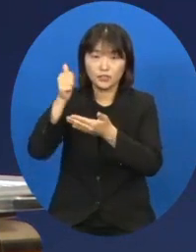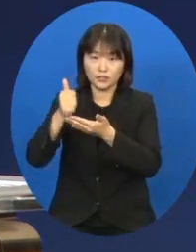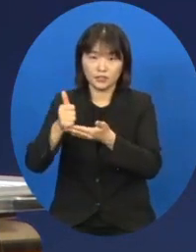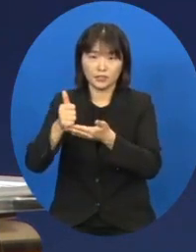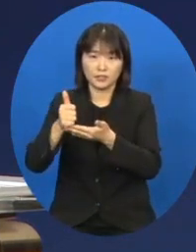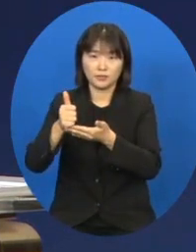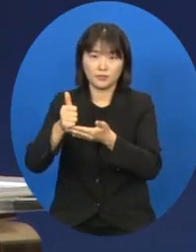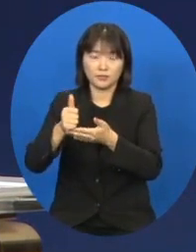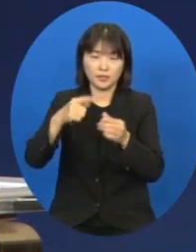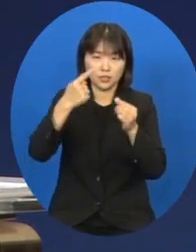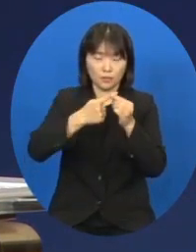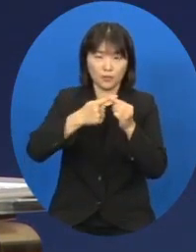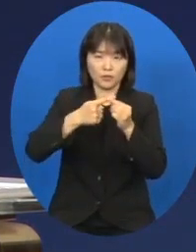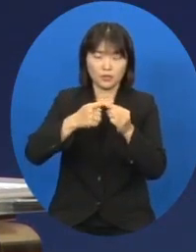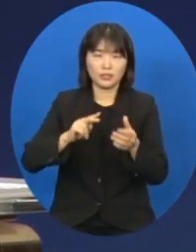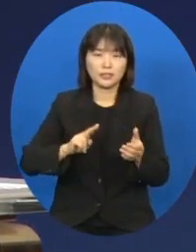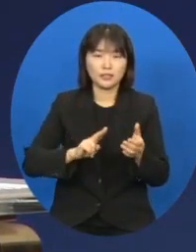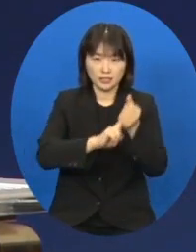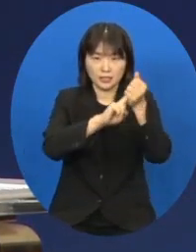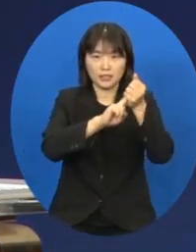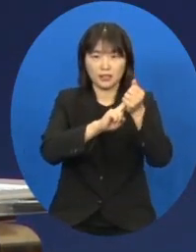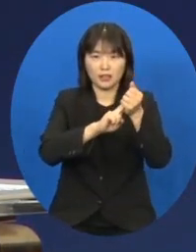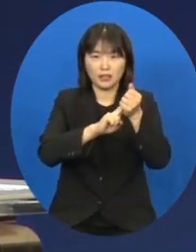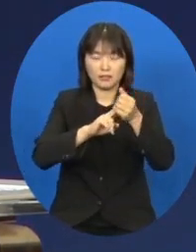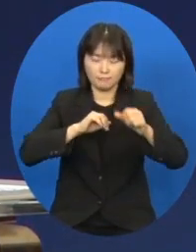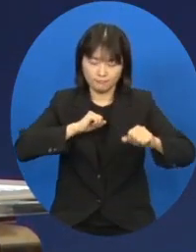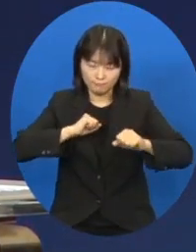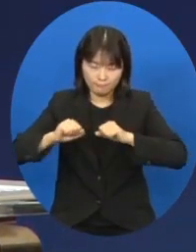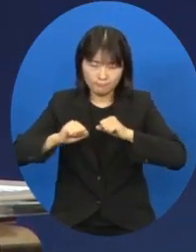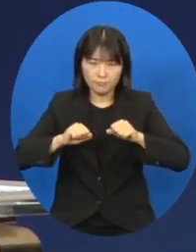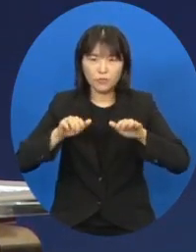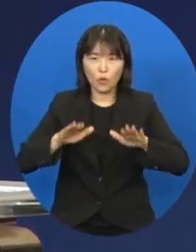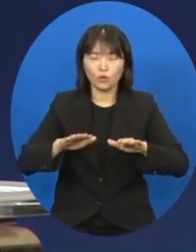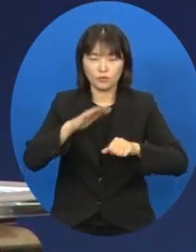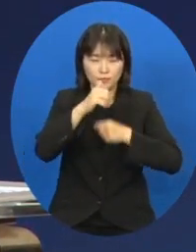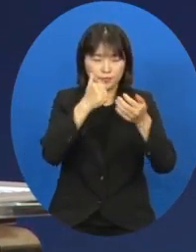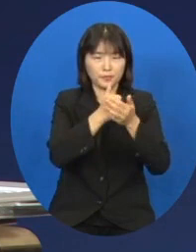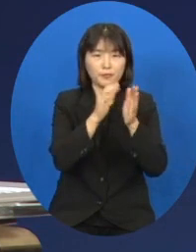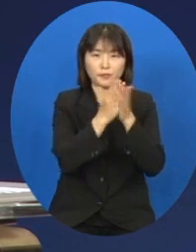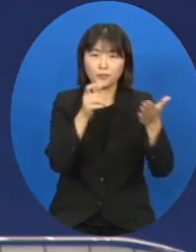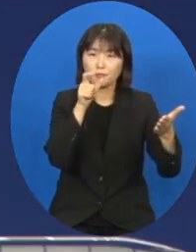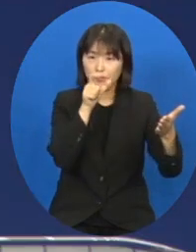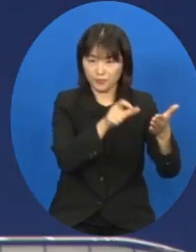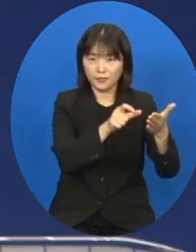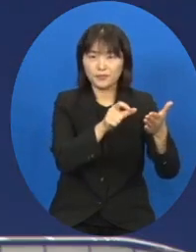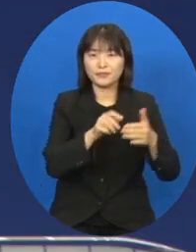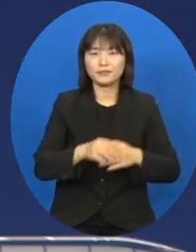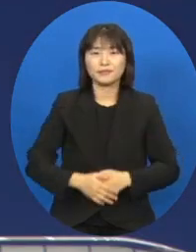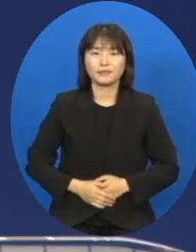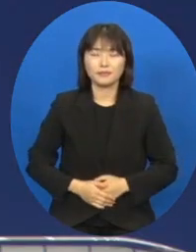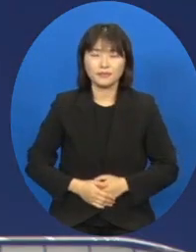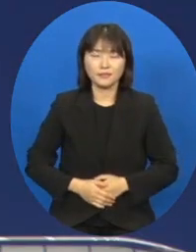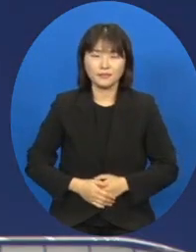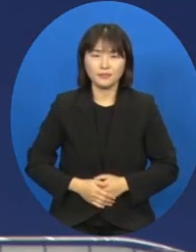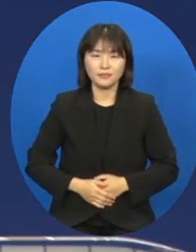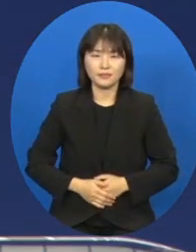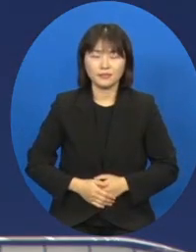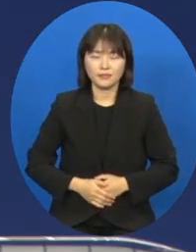예수님께서 첫 번째 기적을 행하신 것이 오늘 본문의 내용입니다.